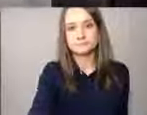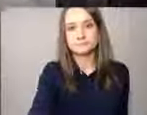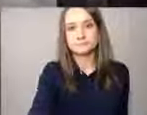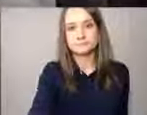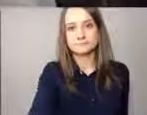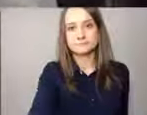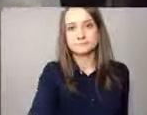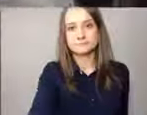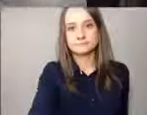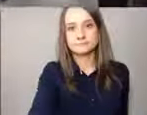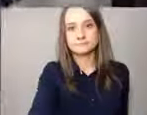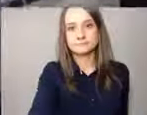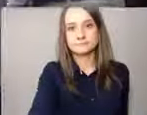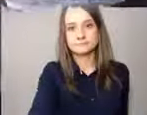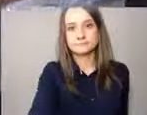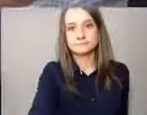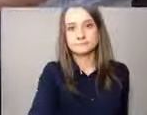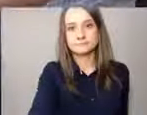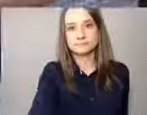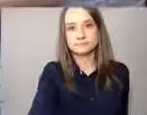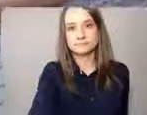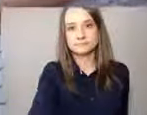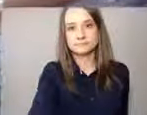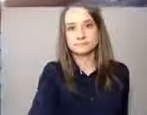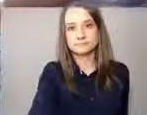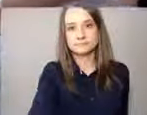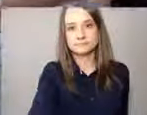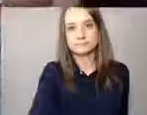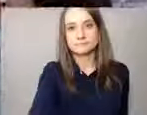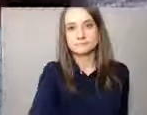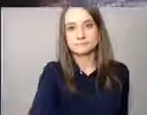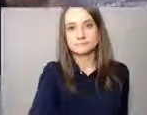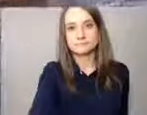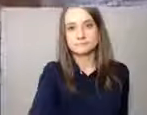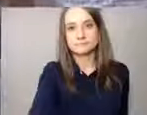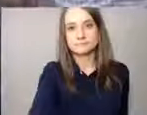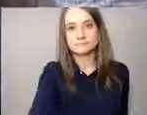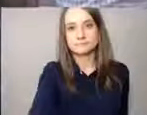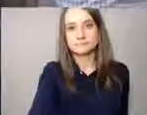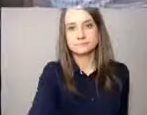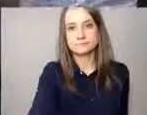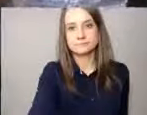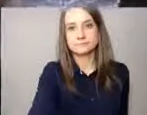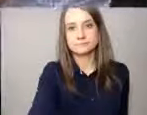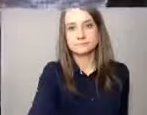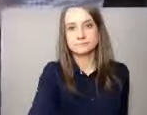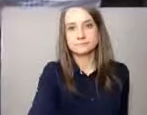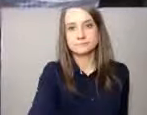Już tu nic nie pokręcisz za dużo.